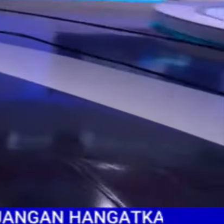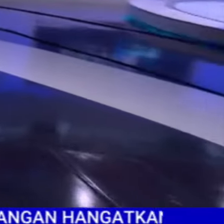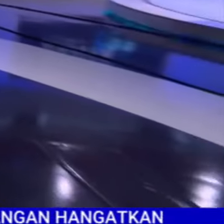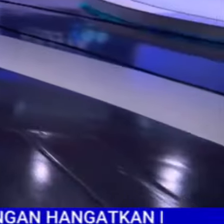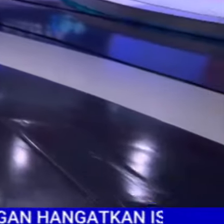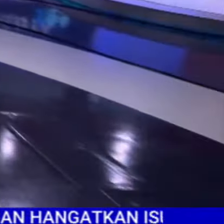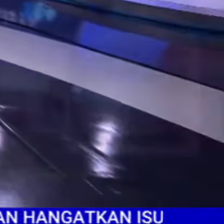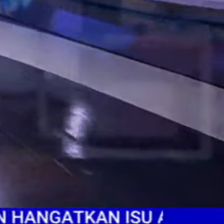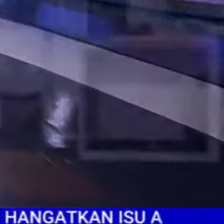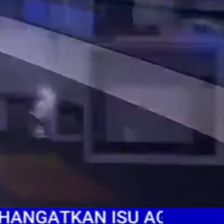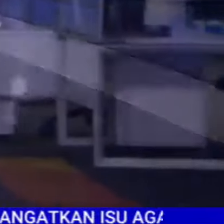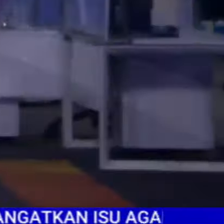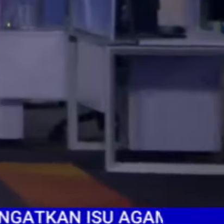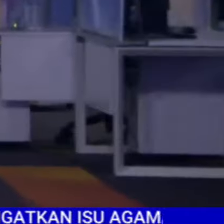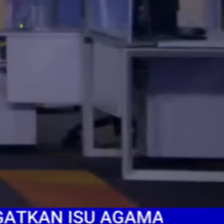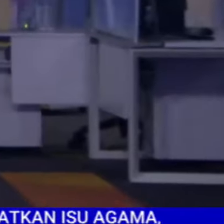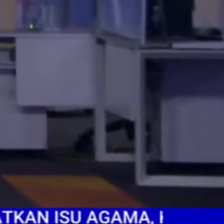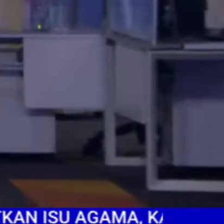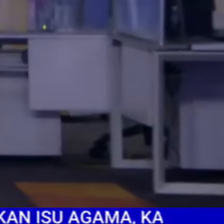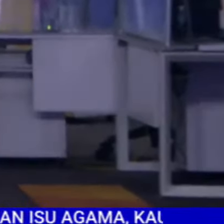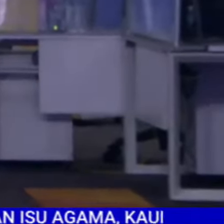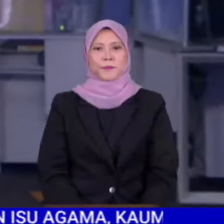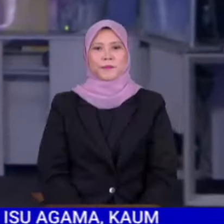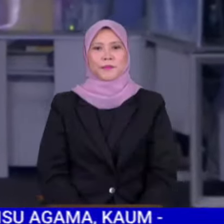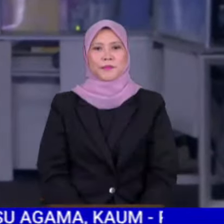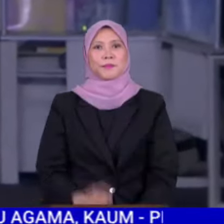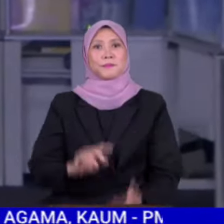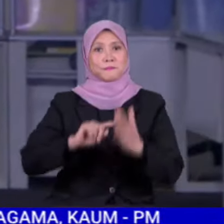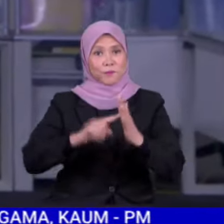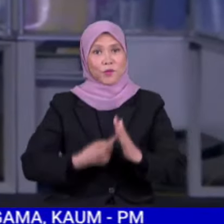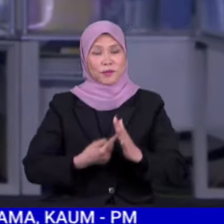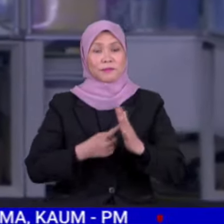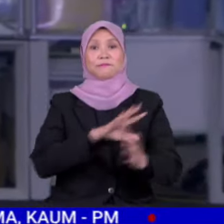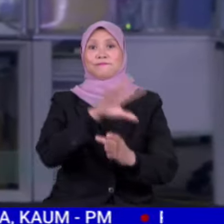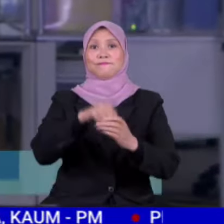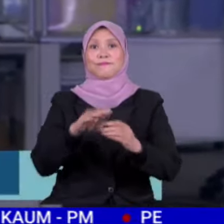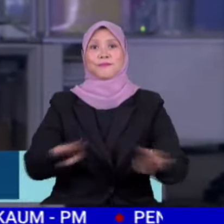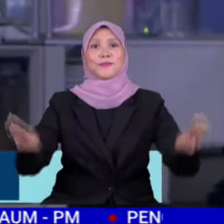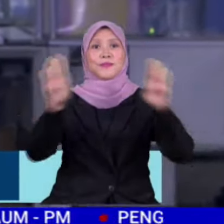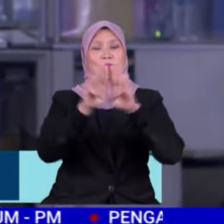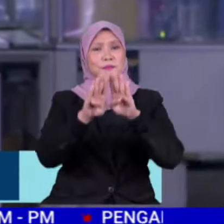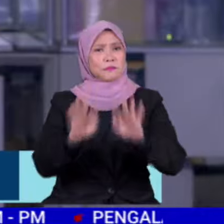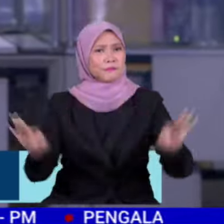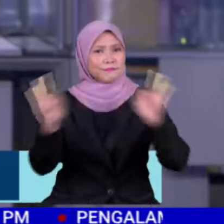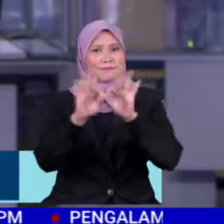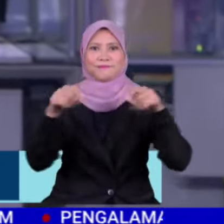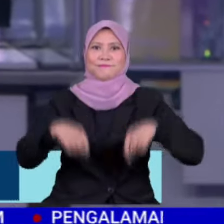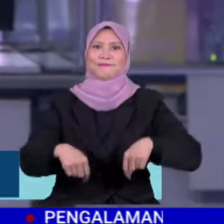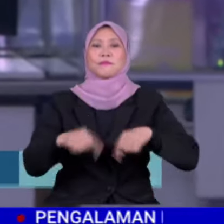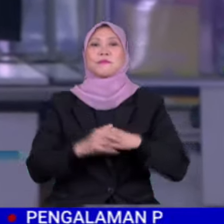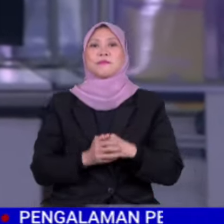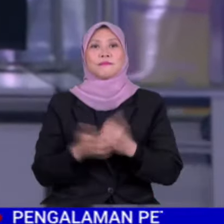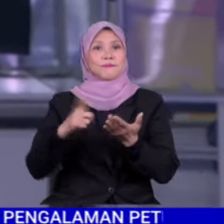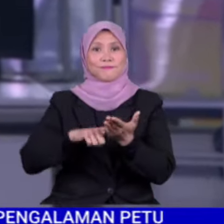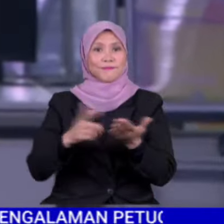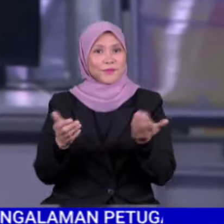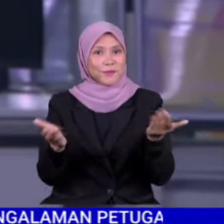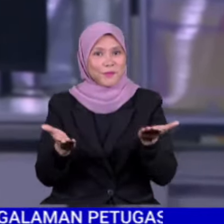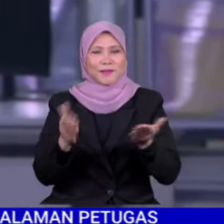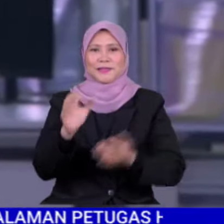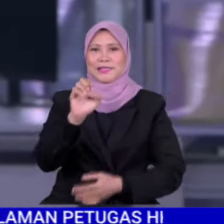Assalamualaikum, Salam Malaysia Madani. Kanta 744 dimulakan dengan rangkuman berita-berita utama hari ini. Rinciannya dalam